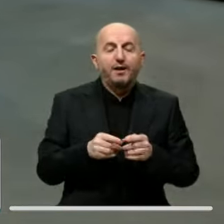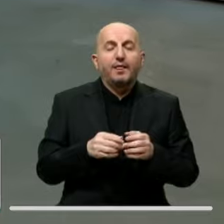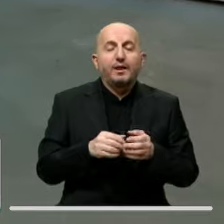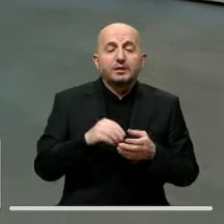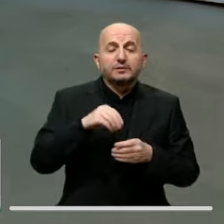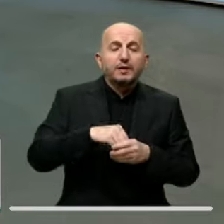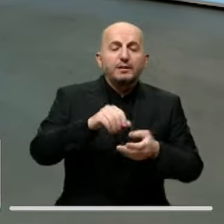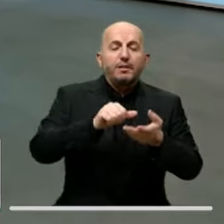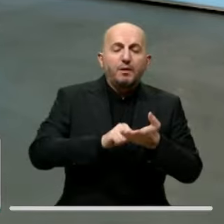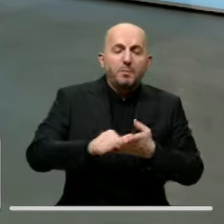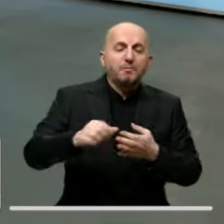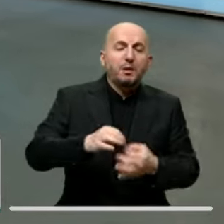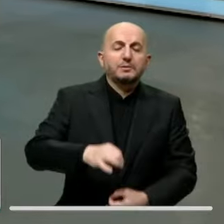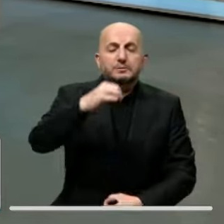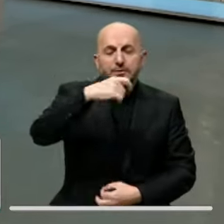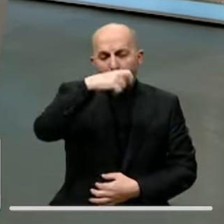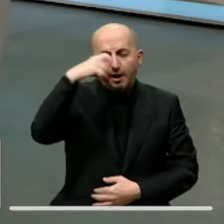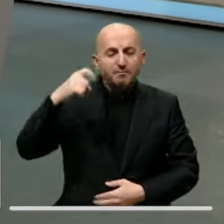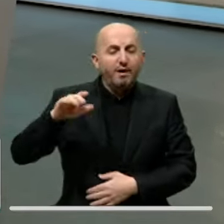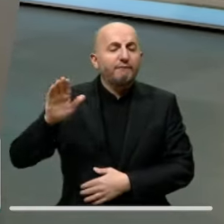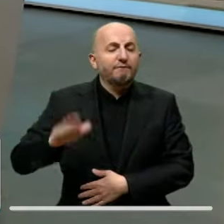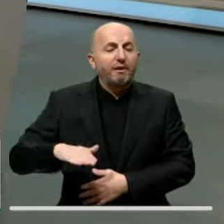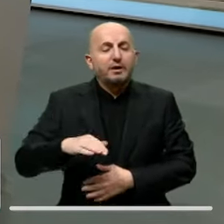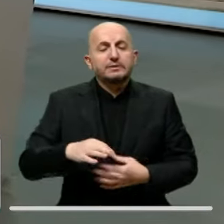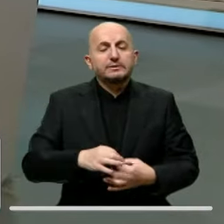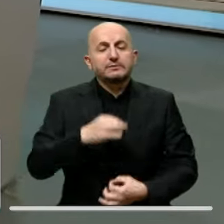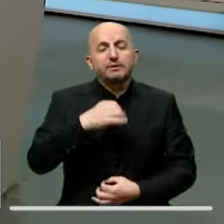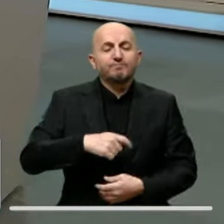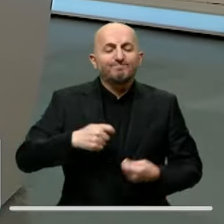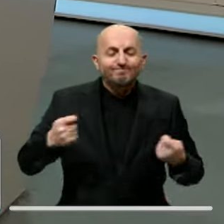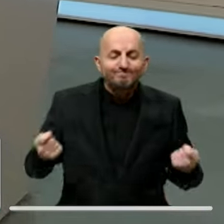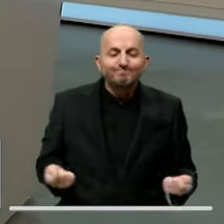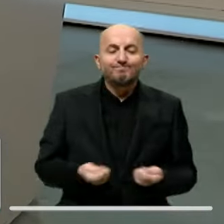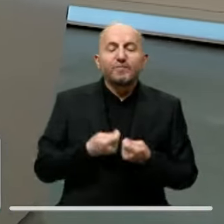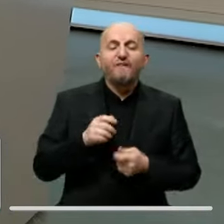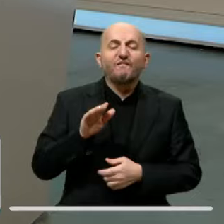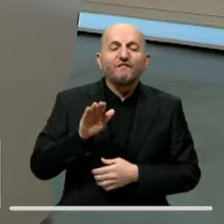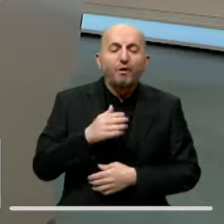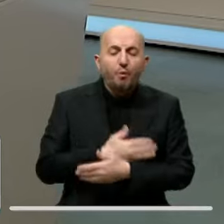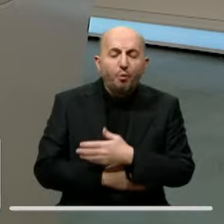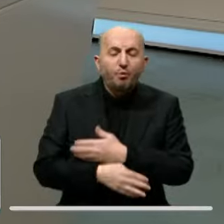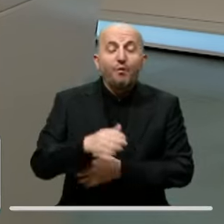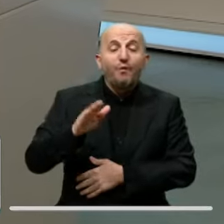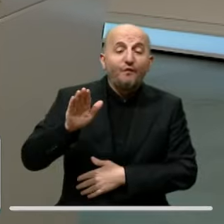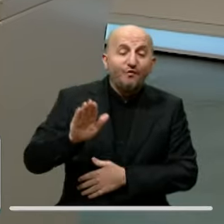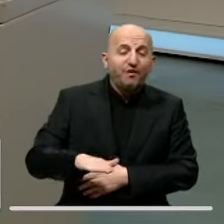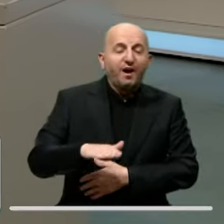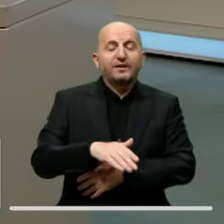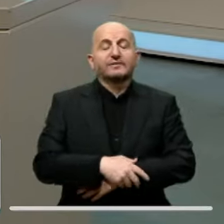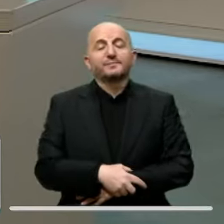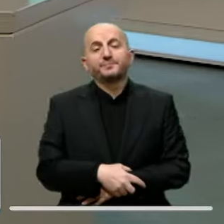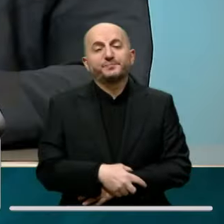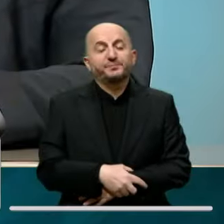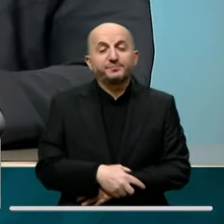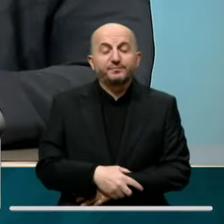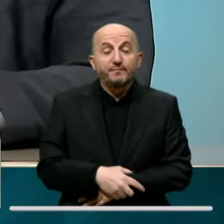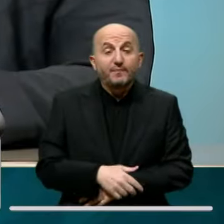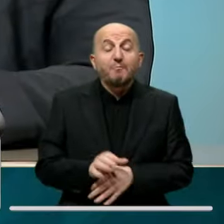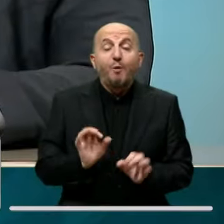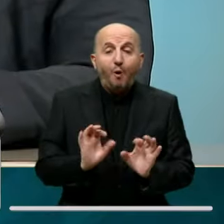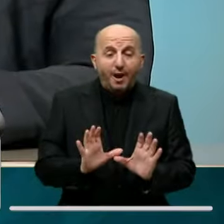tamamen insan emeği var. İnsanın alın teri var, yorgunluğu var, bedeninin yorgunluğu var.